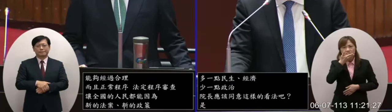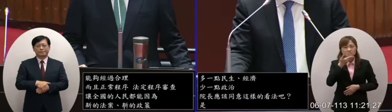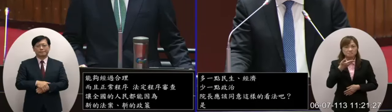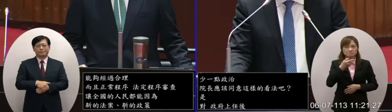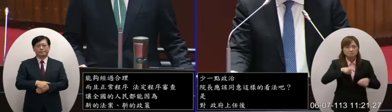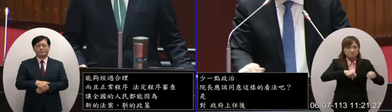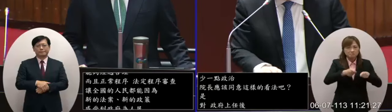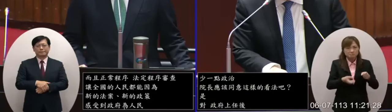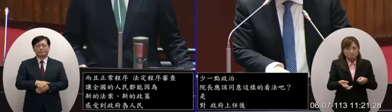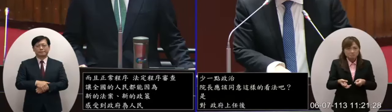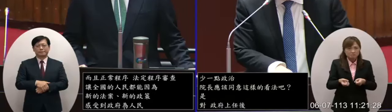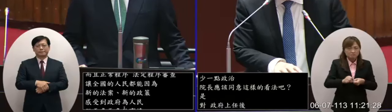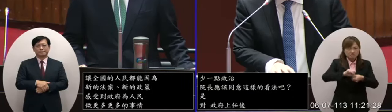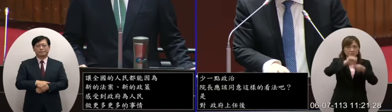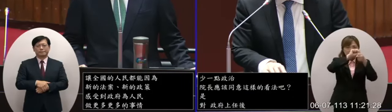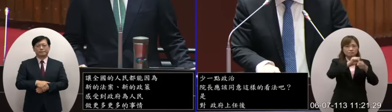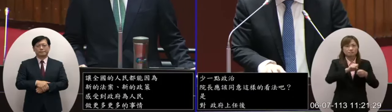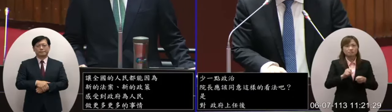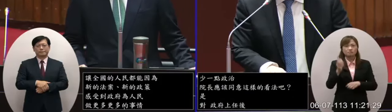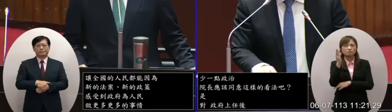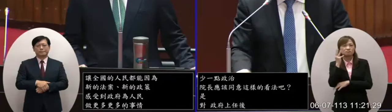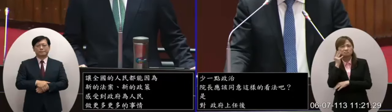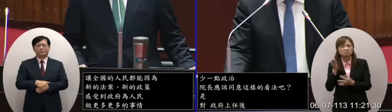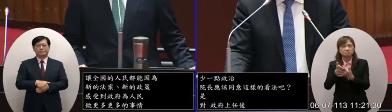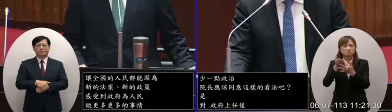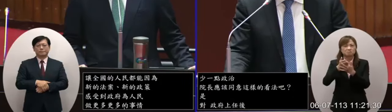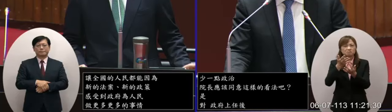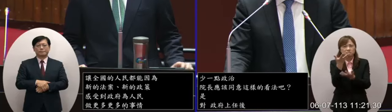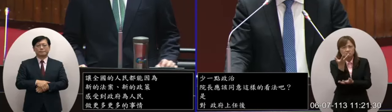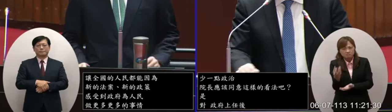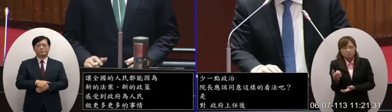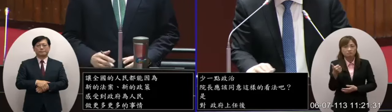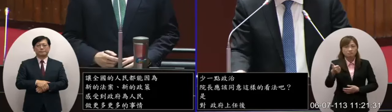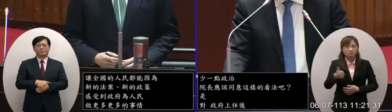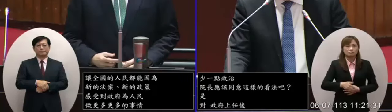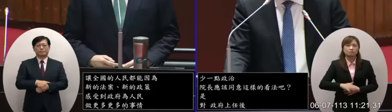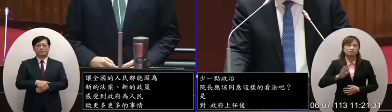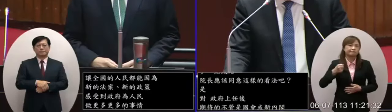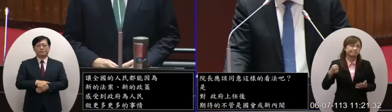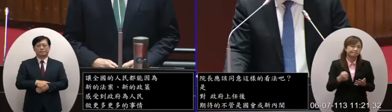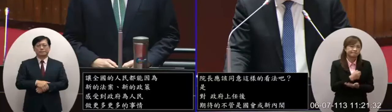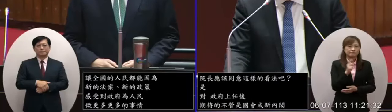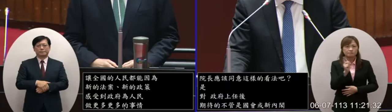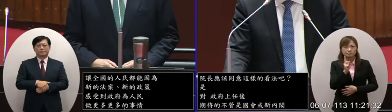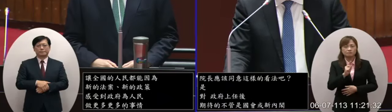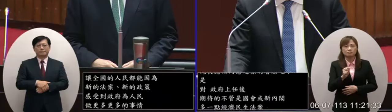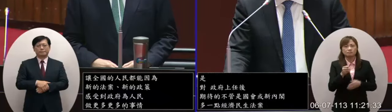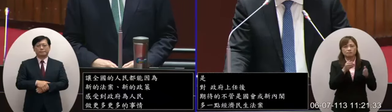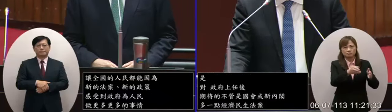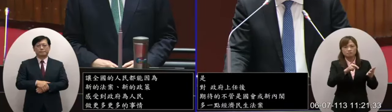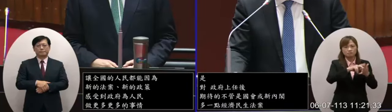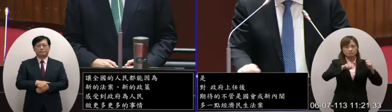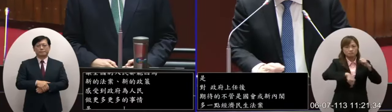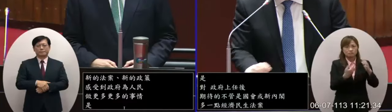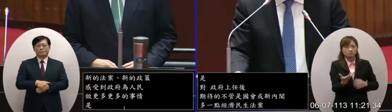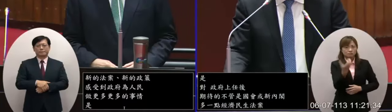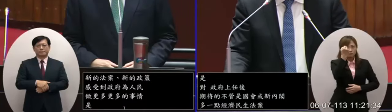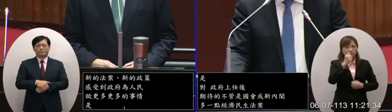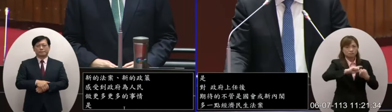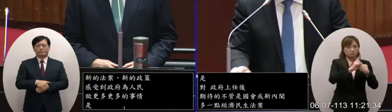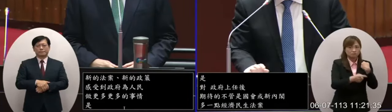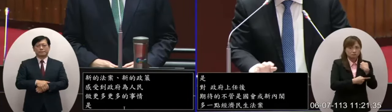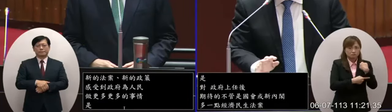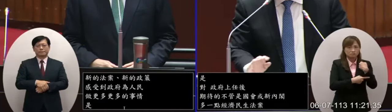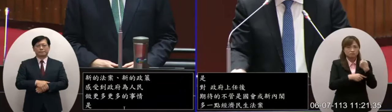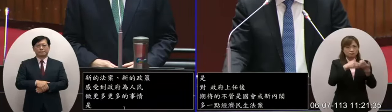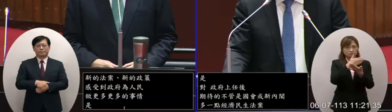一些政治性的啦。那当然，也很遗憾的哈，这一阵子大家为了这个立法院职权行使法。跟刑法